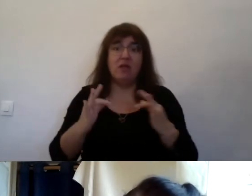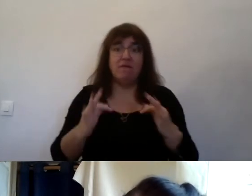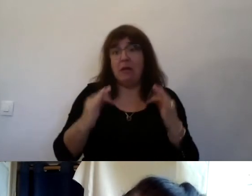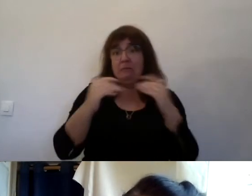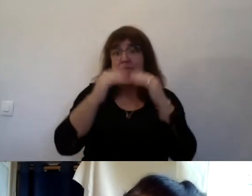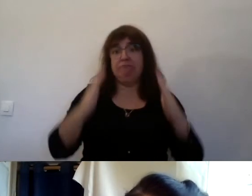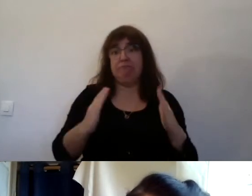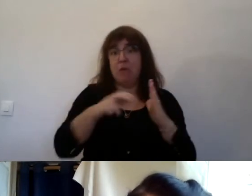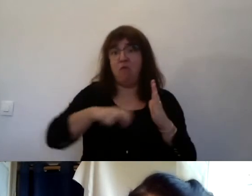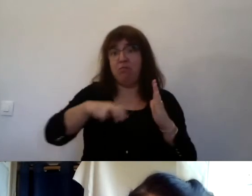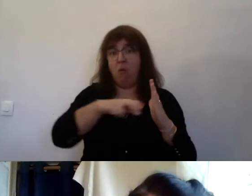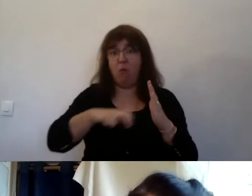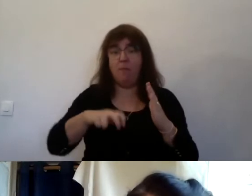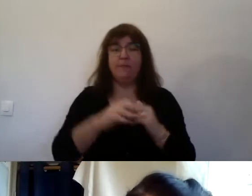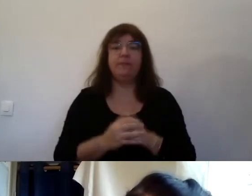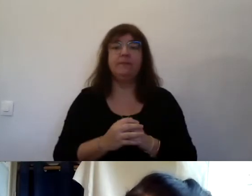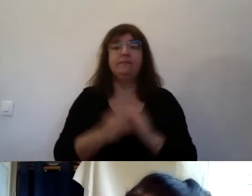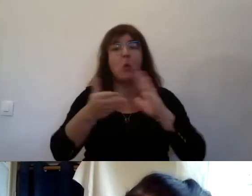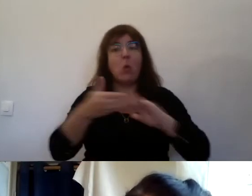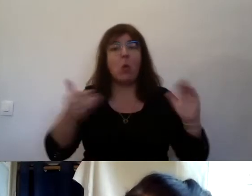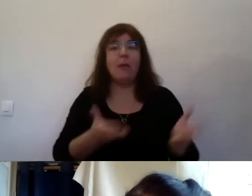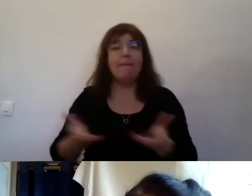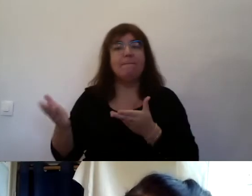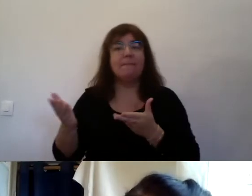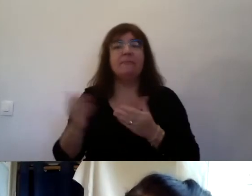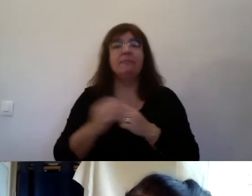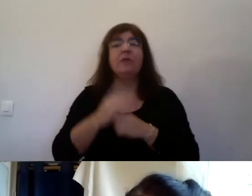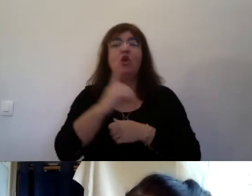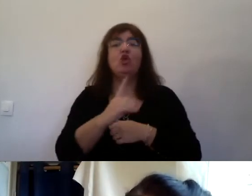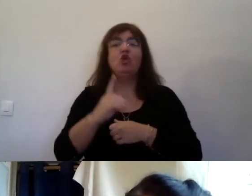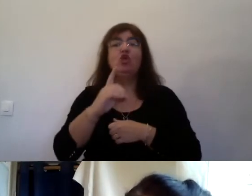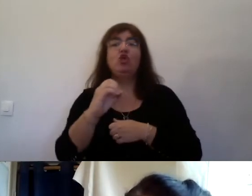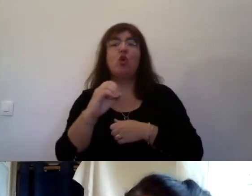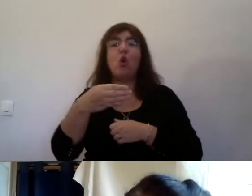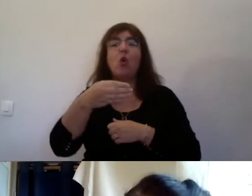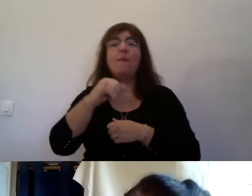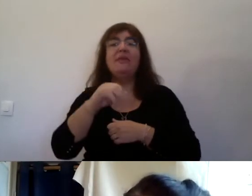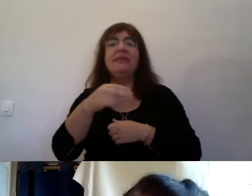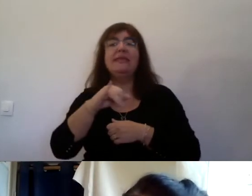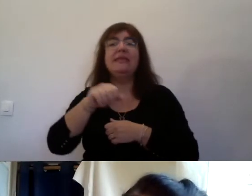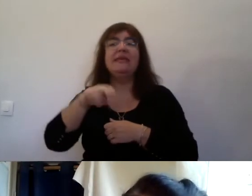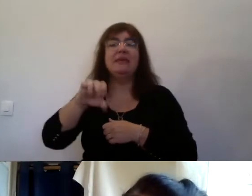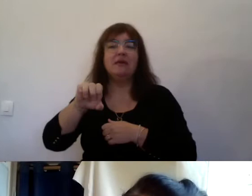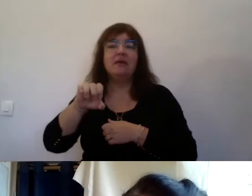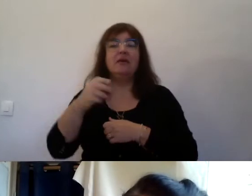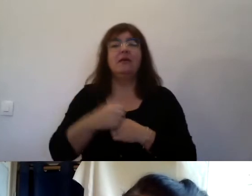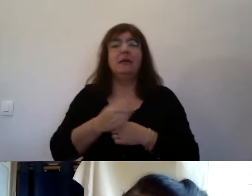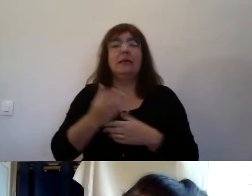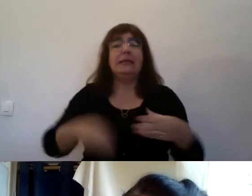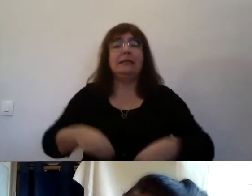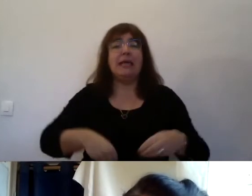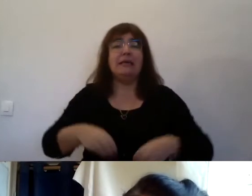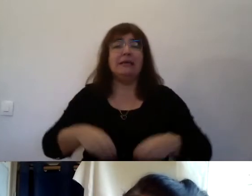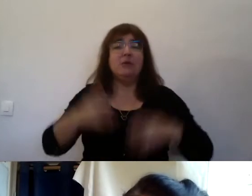Je vais passer la parole très rapidement à Dominique, qui est directrice de l'association Culture et Hôpital et avec